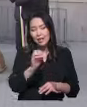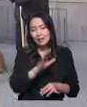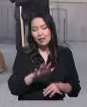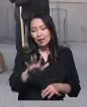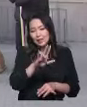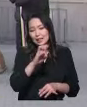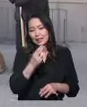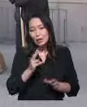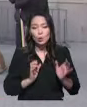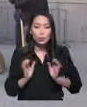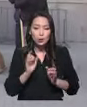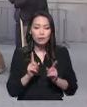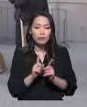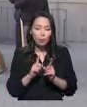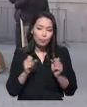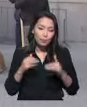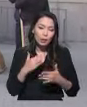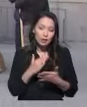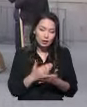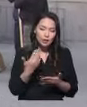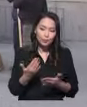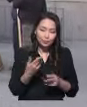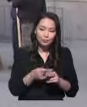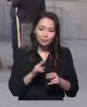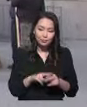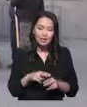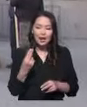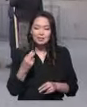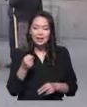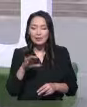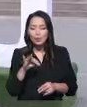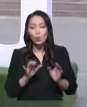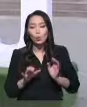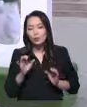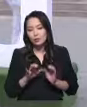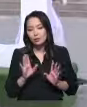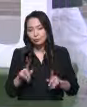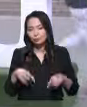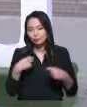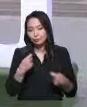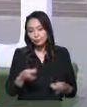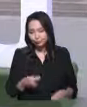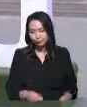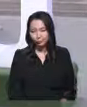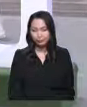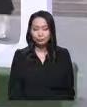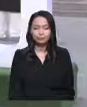национального университета. Теперь передадим студентам Астана IT-университета.